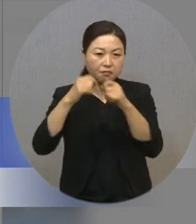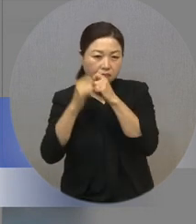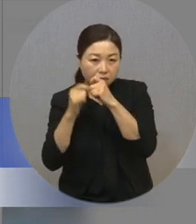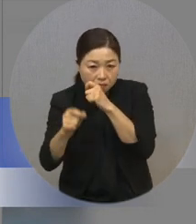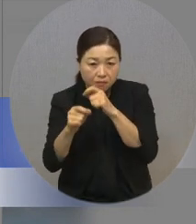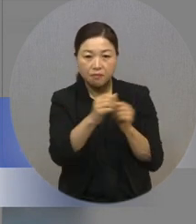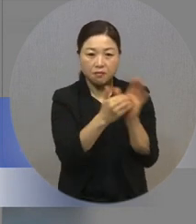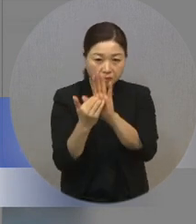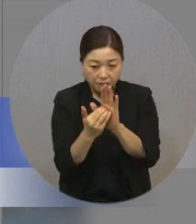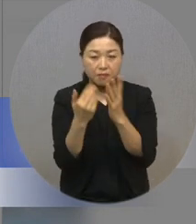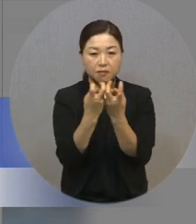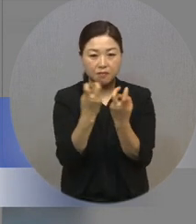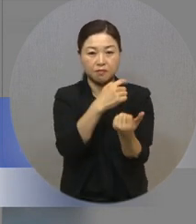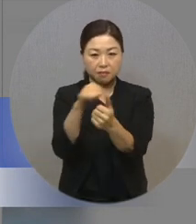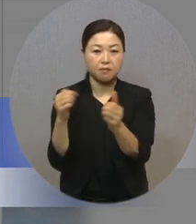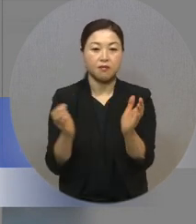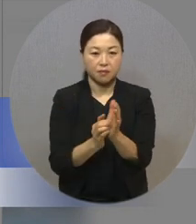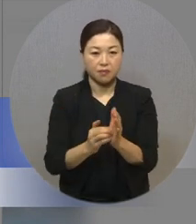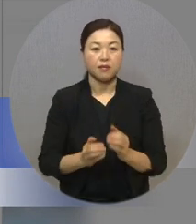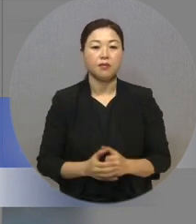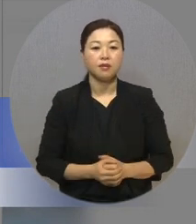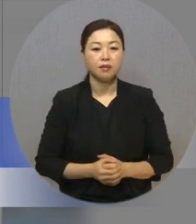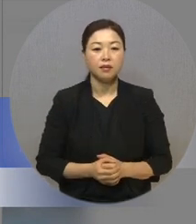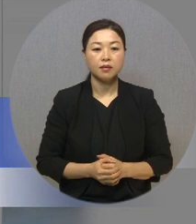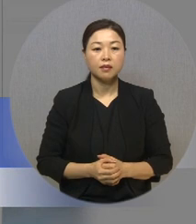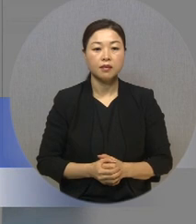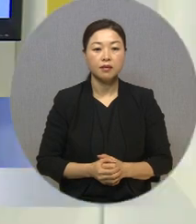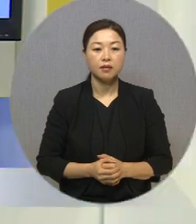대한 교육도 함께 진행됐습니다